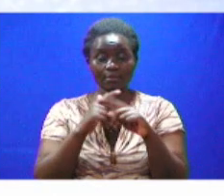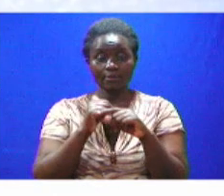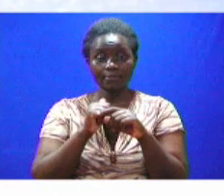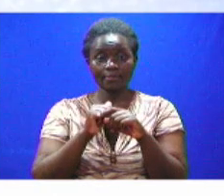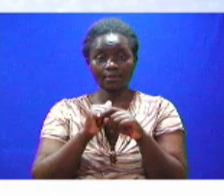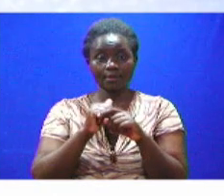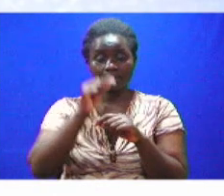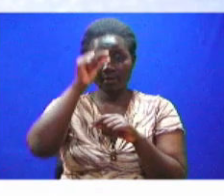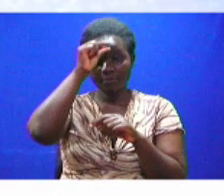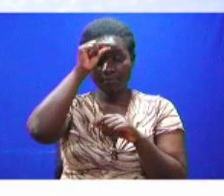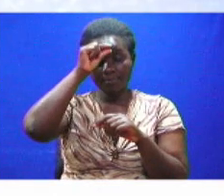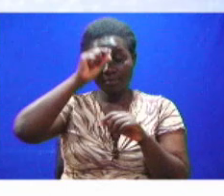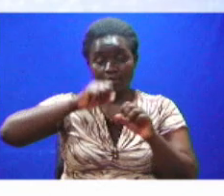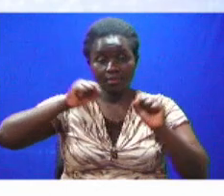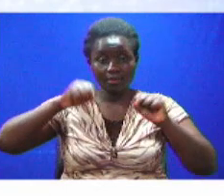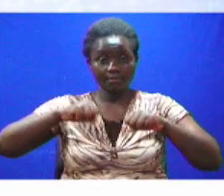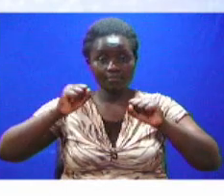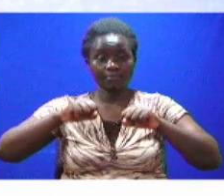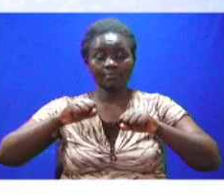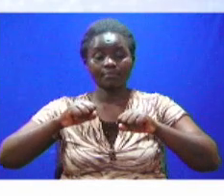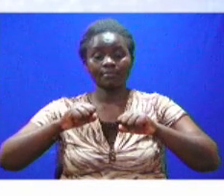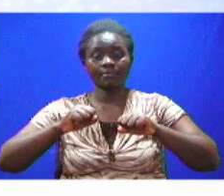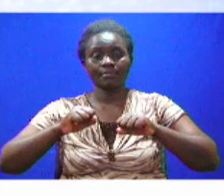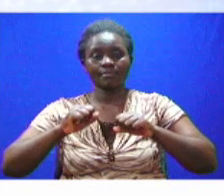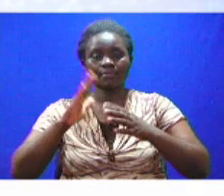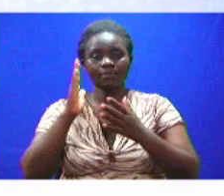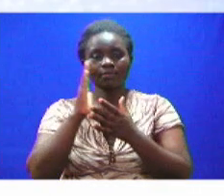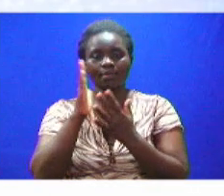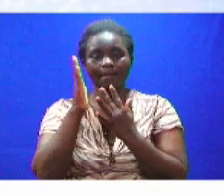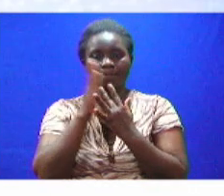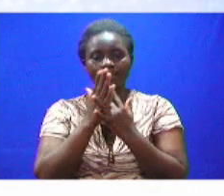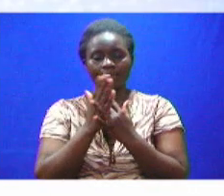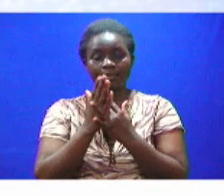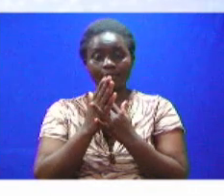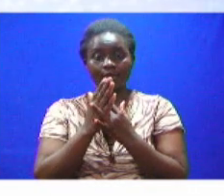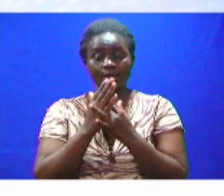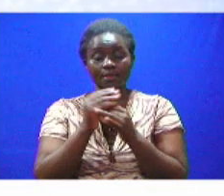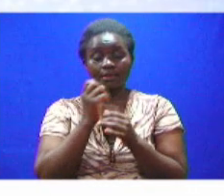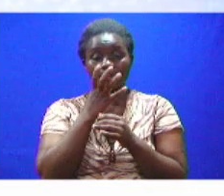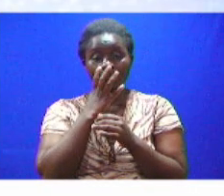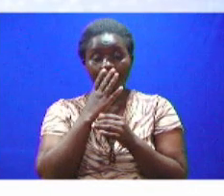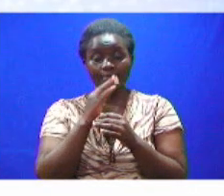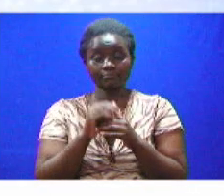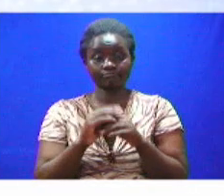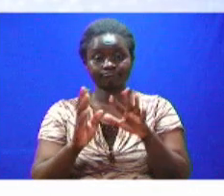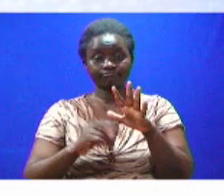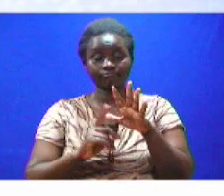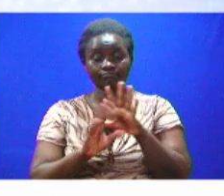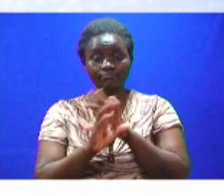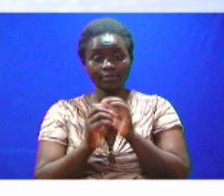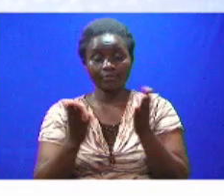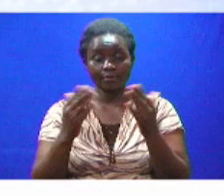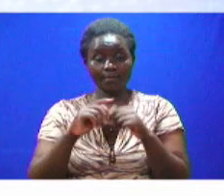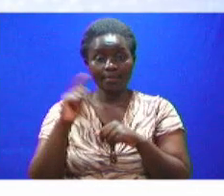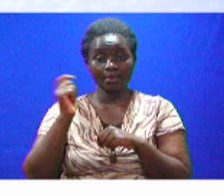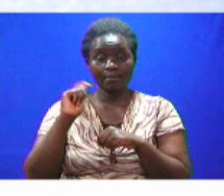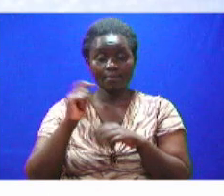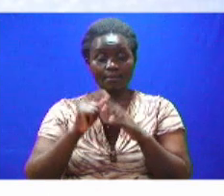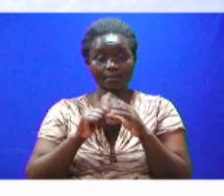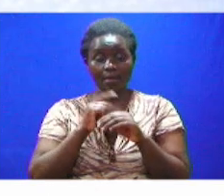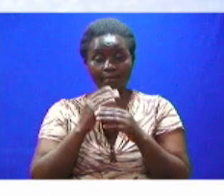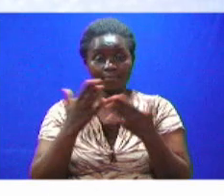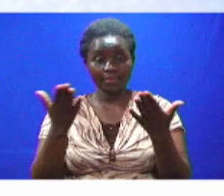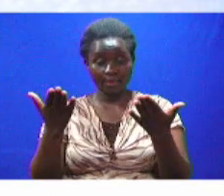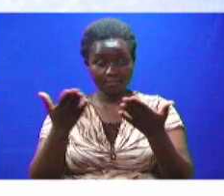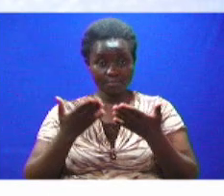aneno gotaigwana gati yo moraibwense na bo igo omokonyo ye okwa bere gokoreta liberera lya gesiasa mono anabo igo